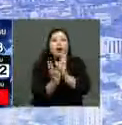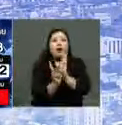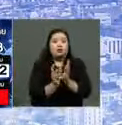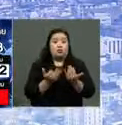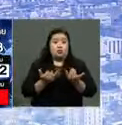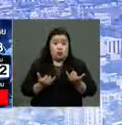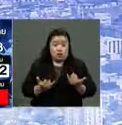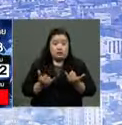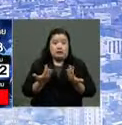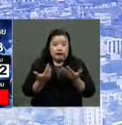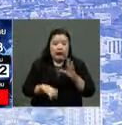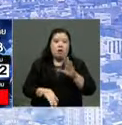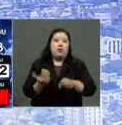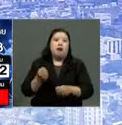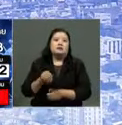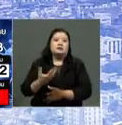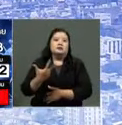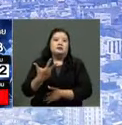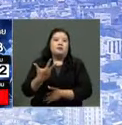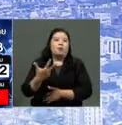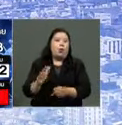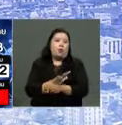ขอขอบพระคุณทางเอ่อสมาชิกของรัฐสภาทุกท่านนะครับที่ได้มาช่วยกันทำให้กฎหมายนะครับของเราได้ผ่านมาทั้ง3